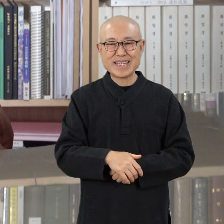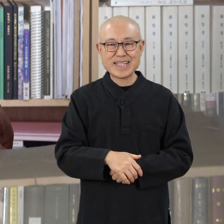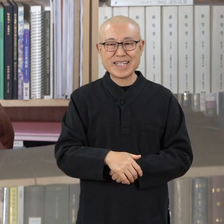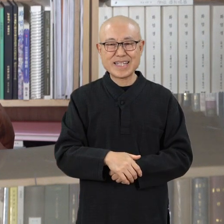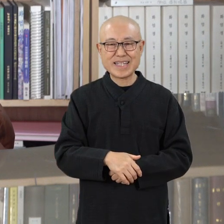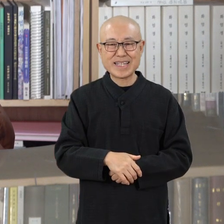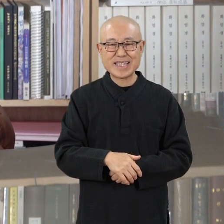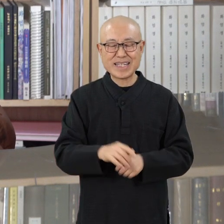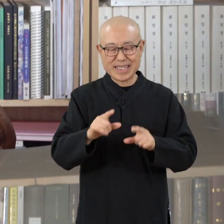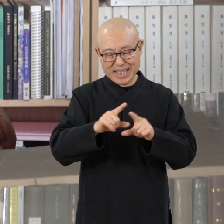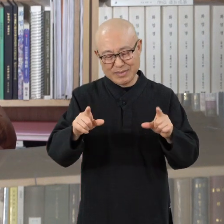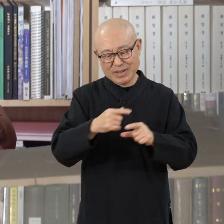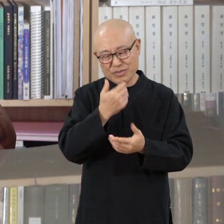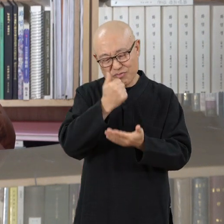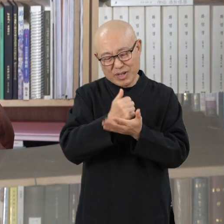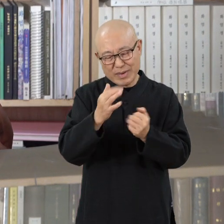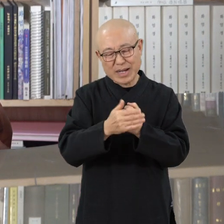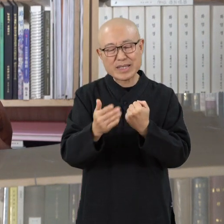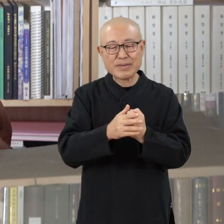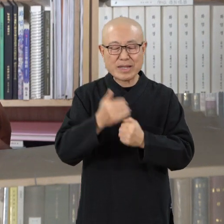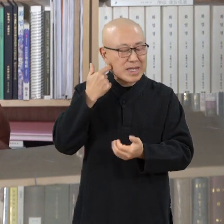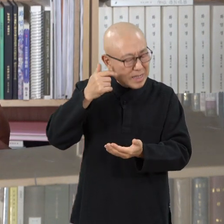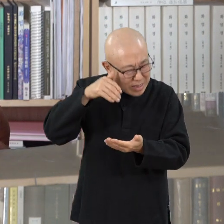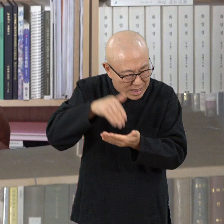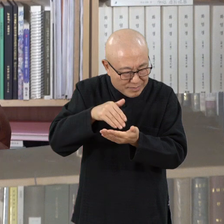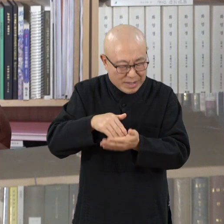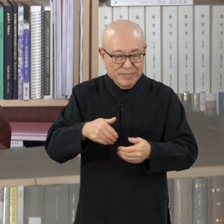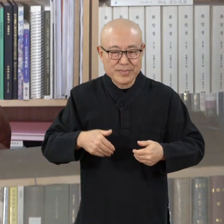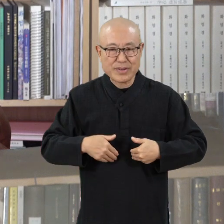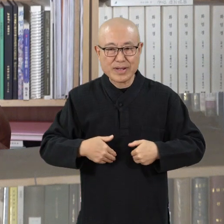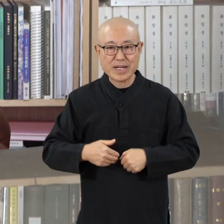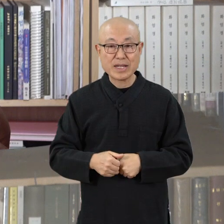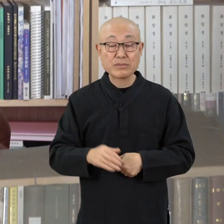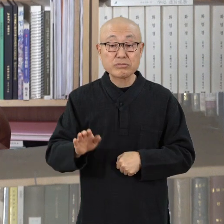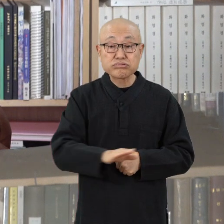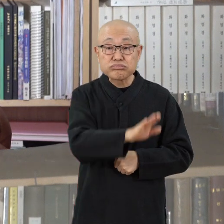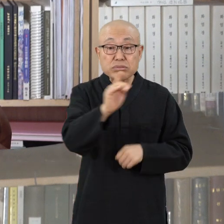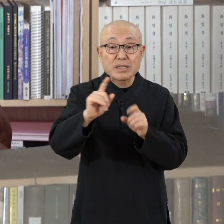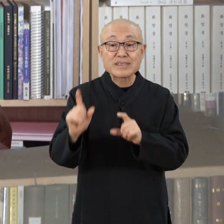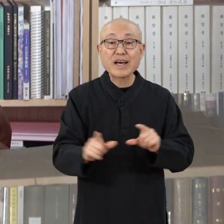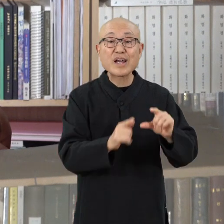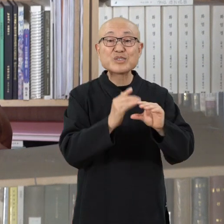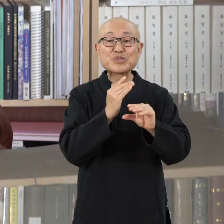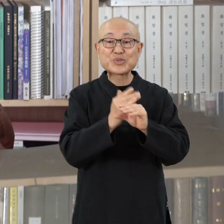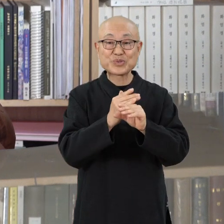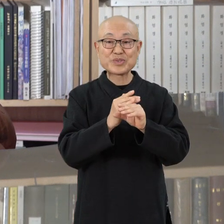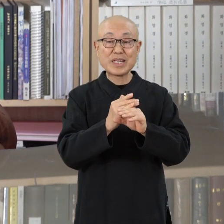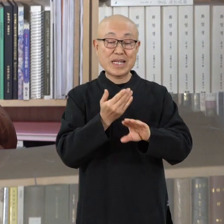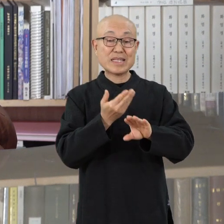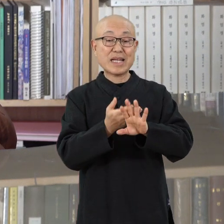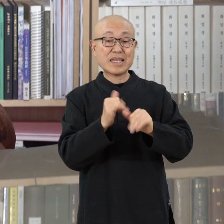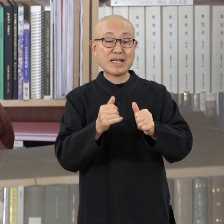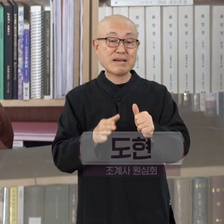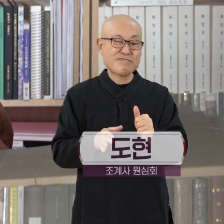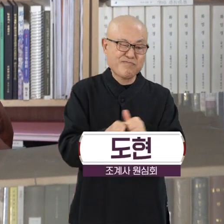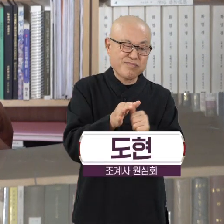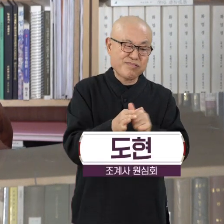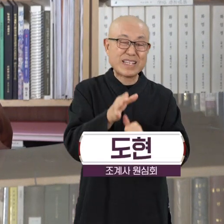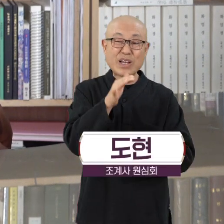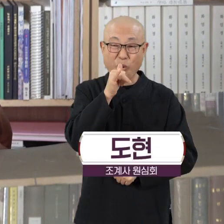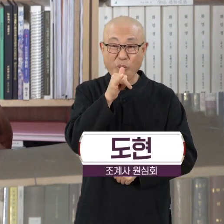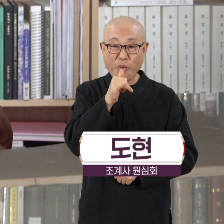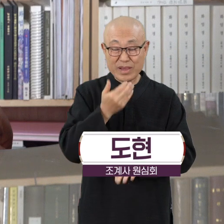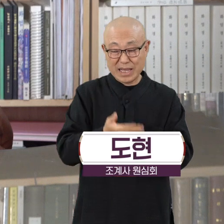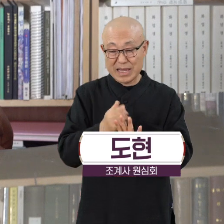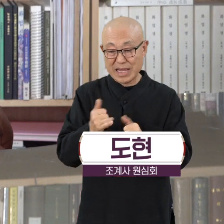그런 그 참회입니다. 그리고 우리가 일상에 살아가는 모든 것이 다른 생명을 희생하고